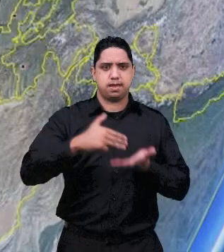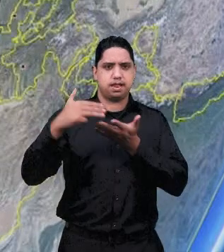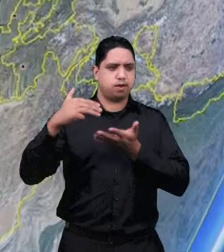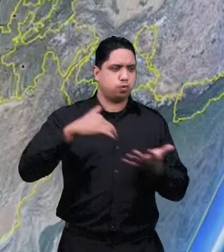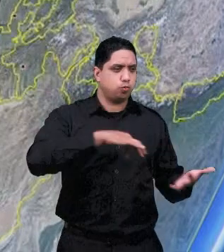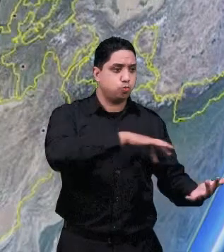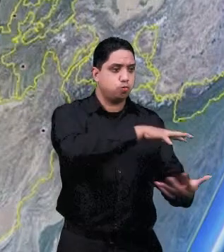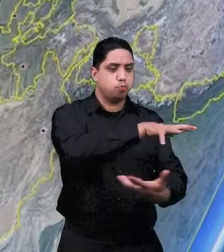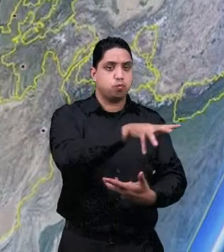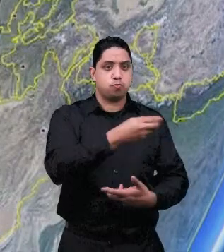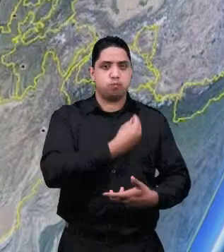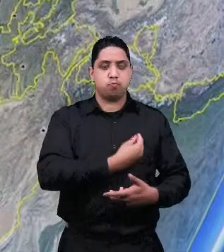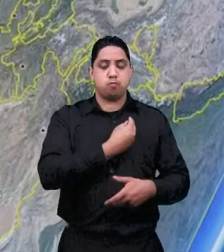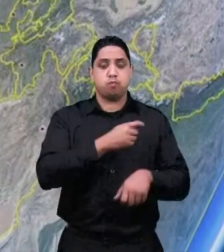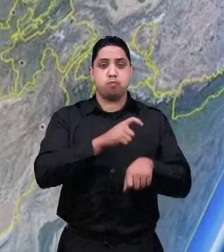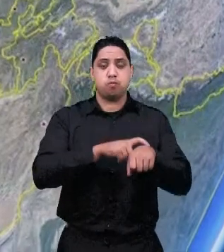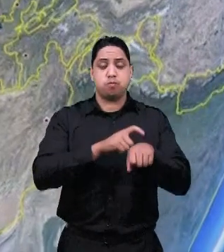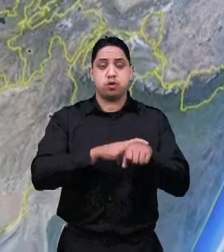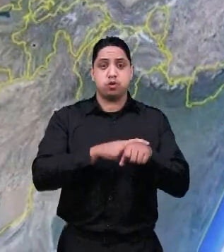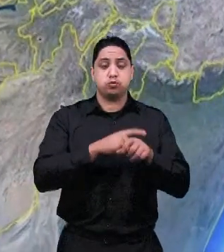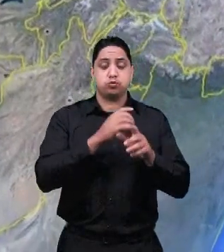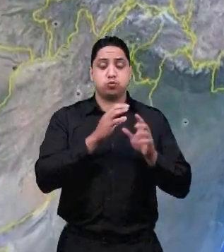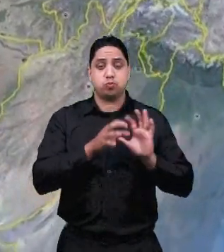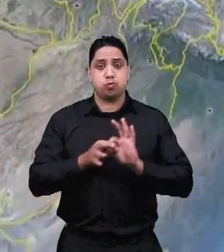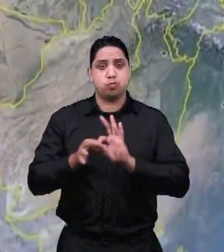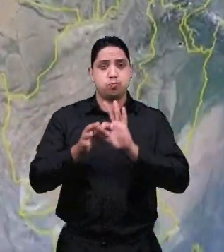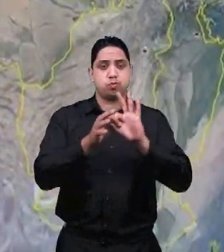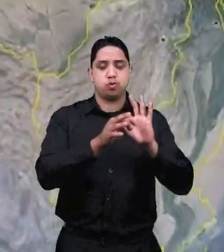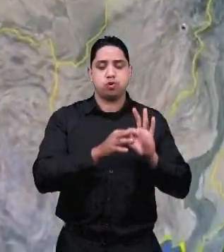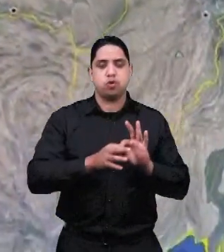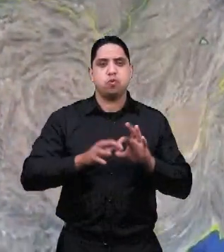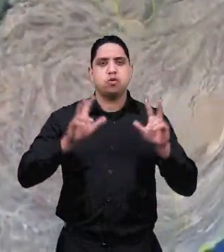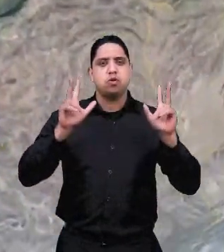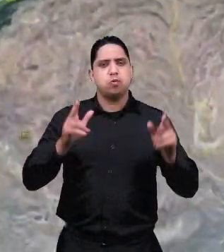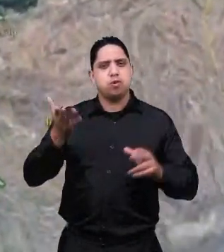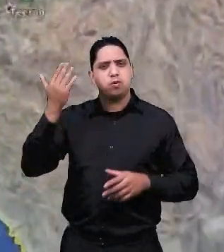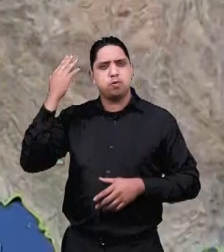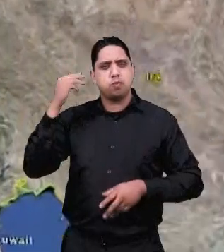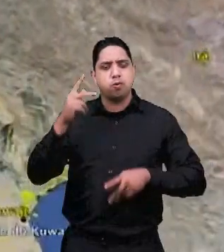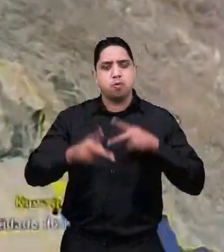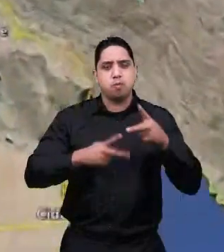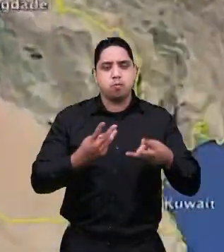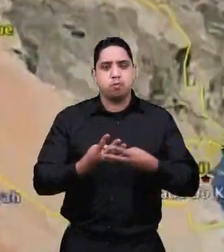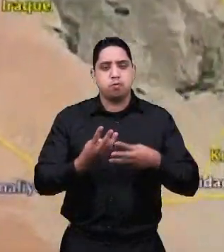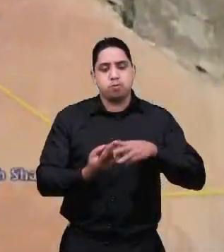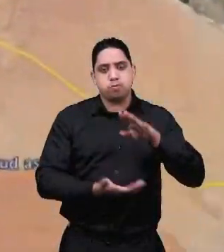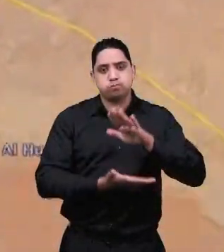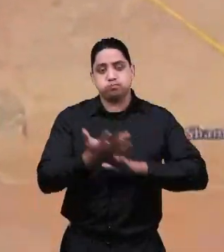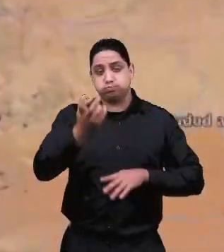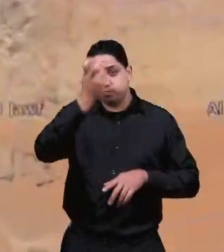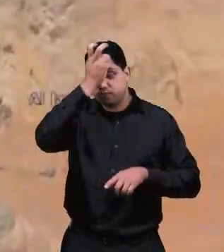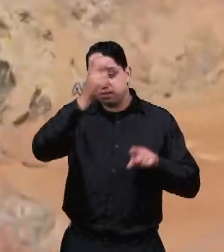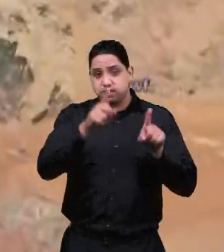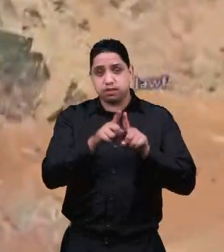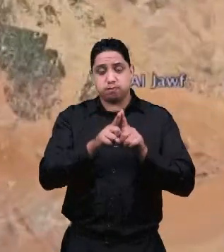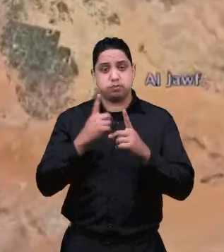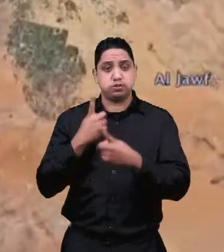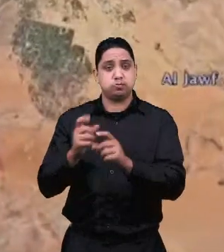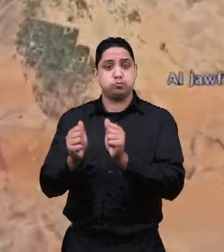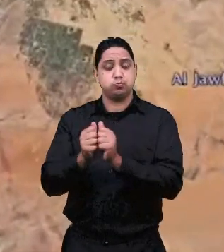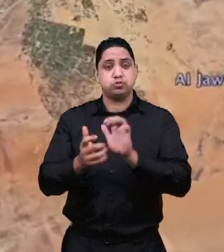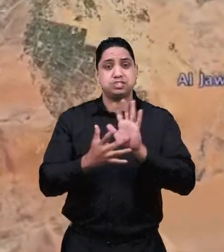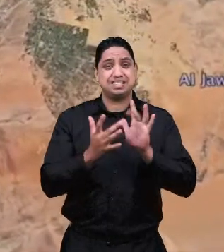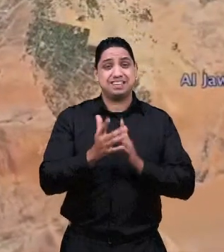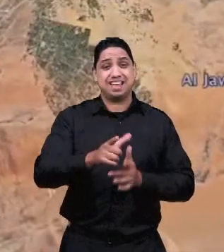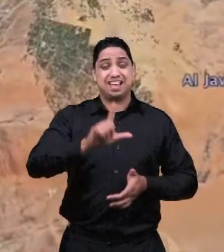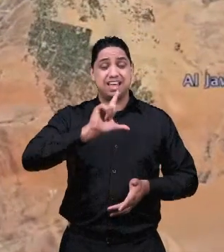vivent un moment d'unité et de communion comme l'ont vécu les Hébreux à leur sortie d'Égypte et les disciples avec le Seigneur Jésus